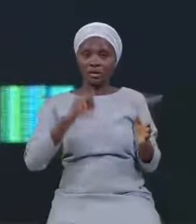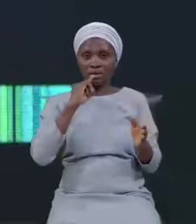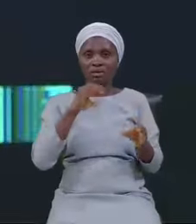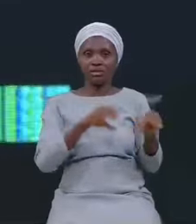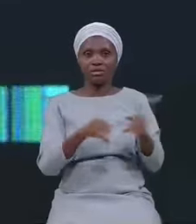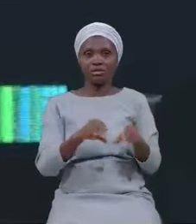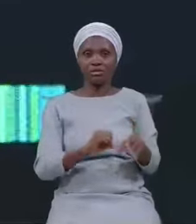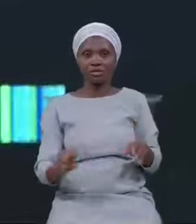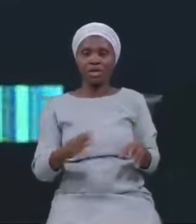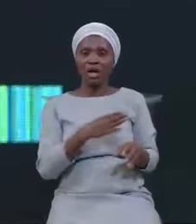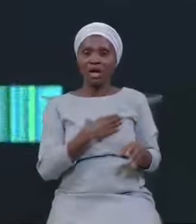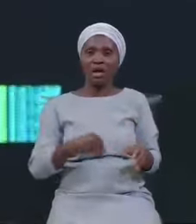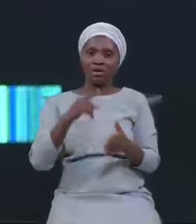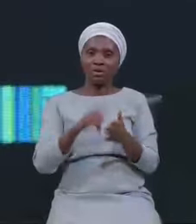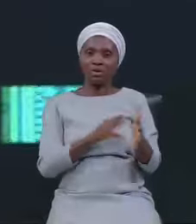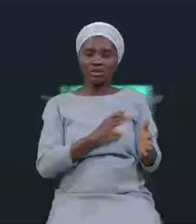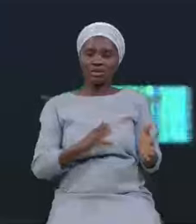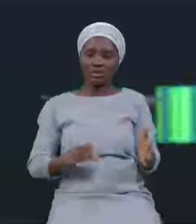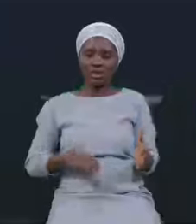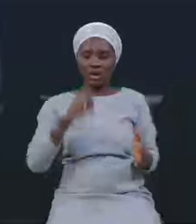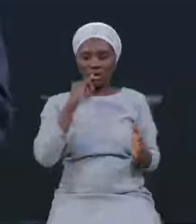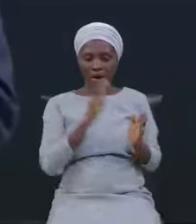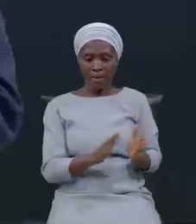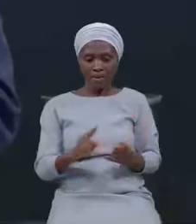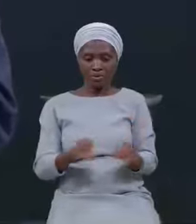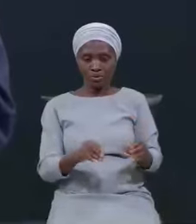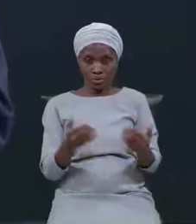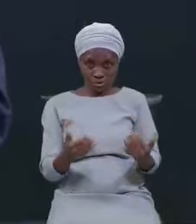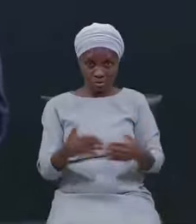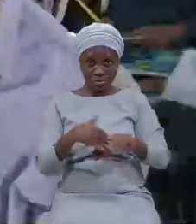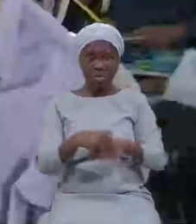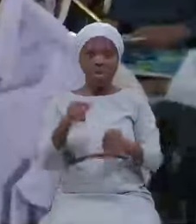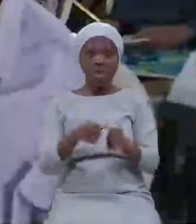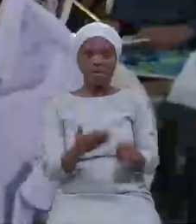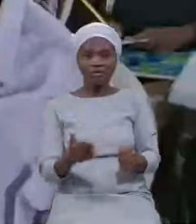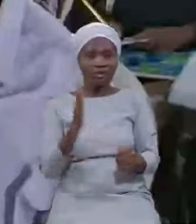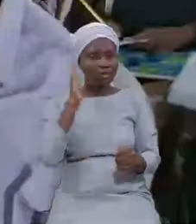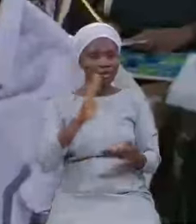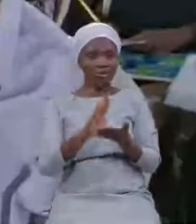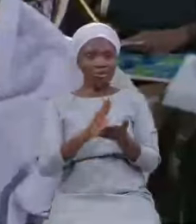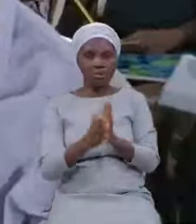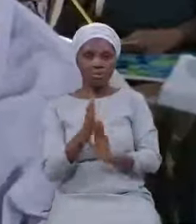et propose faire. Tout est à toi au nom de Jésus.